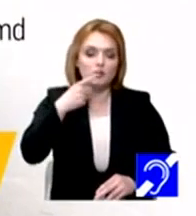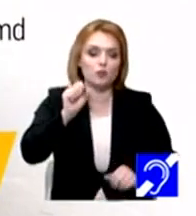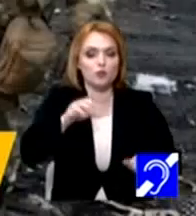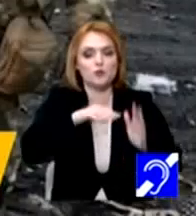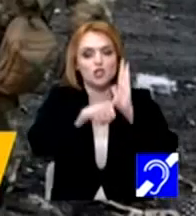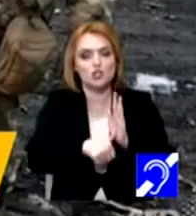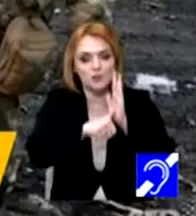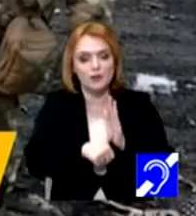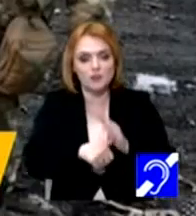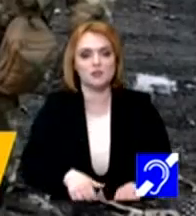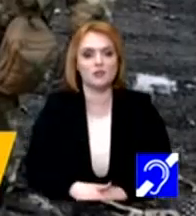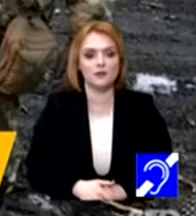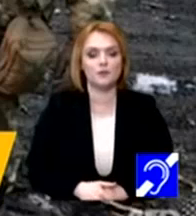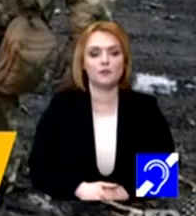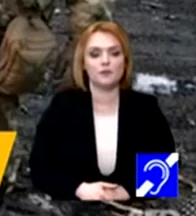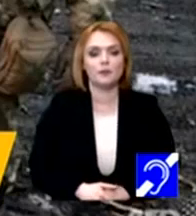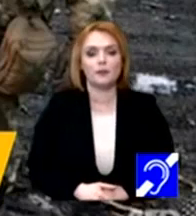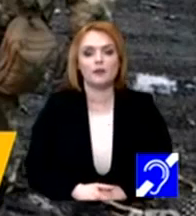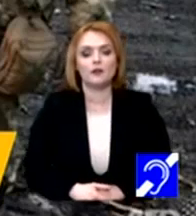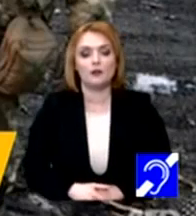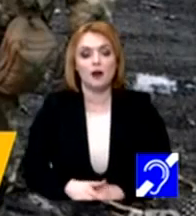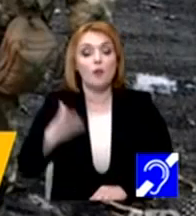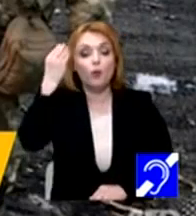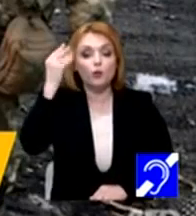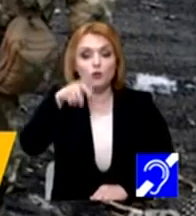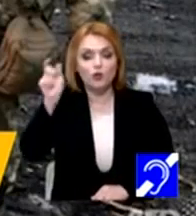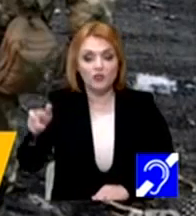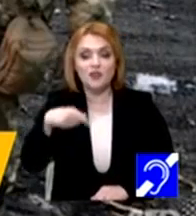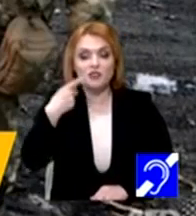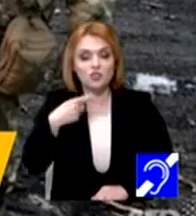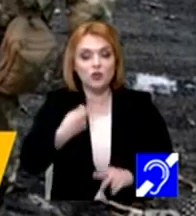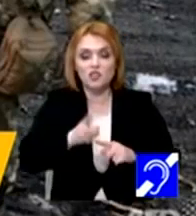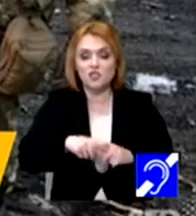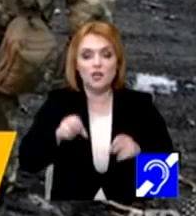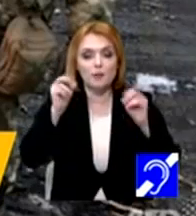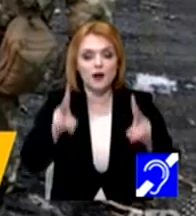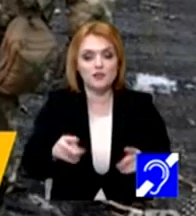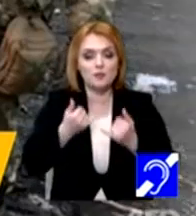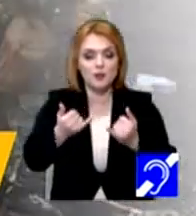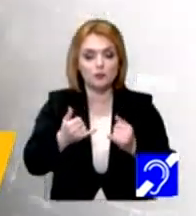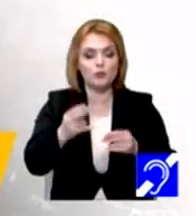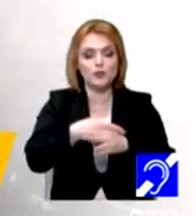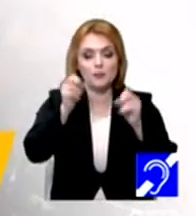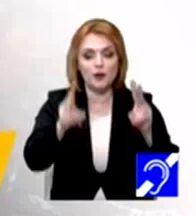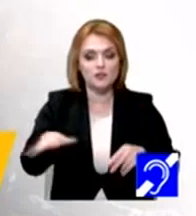că basarabenii își fac griji și consideră că acest conflict este un pericol pentru securitatea Republicii Moldova.